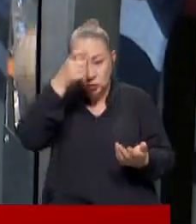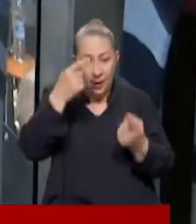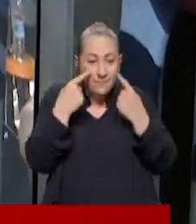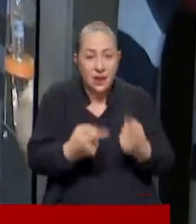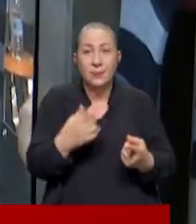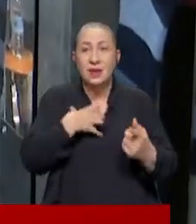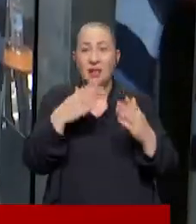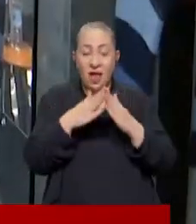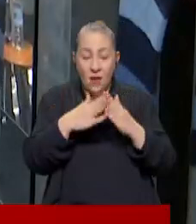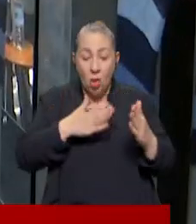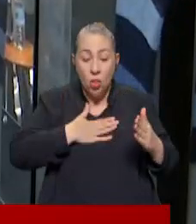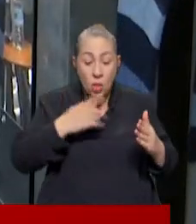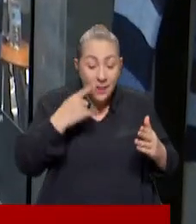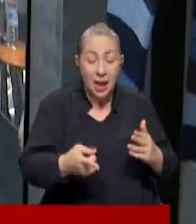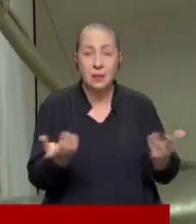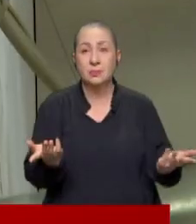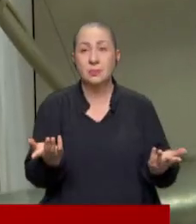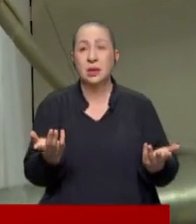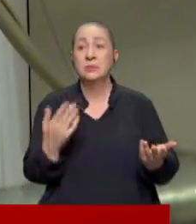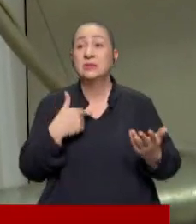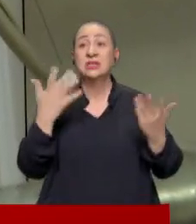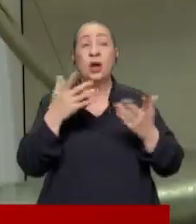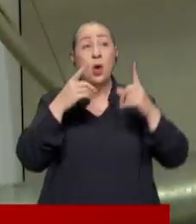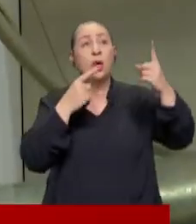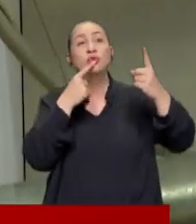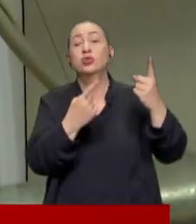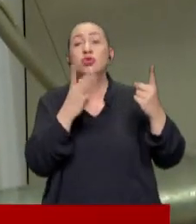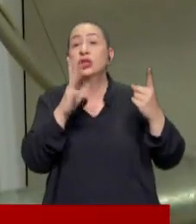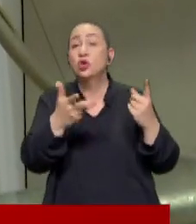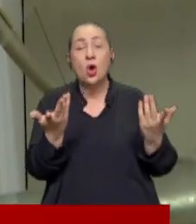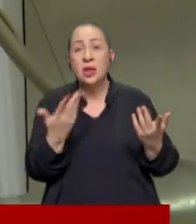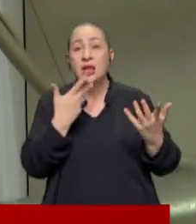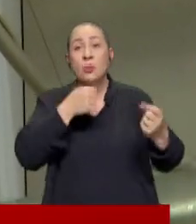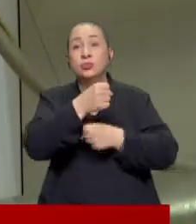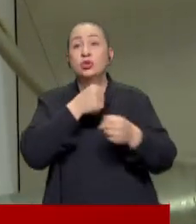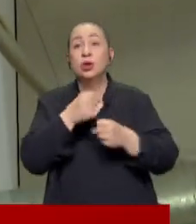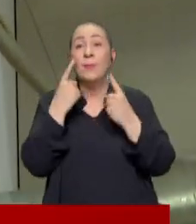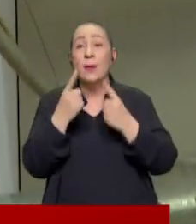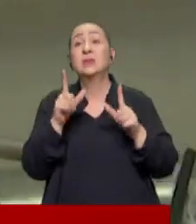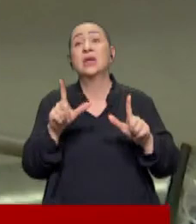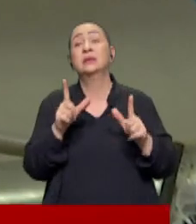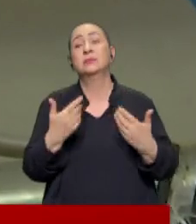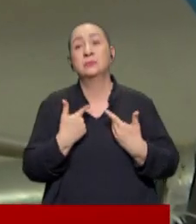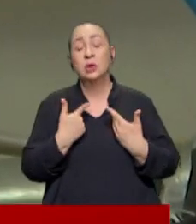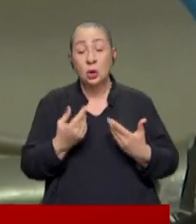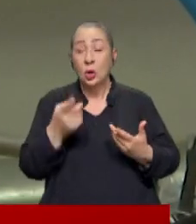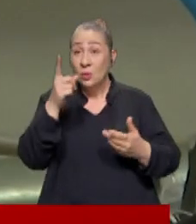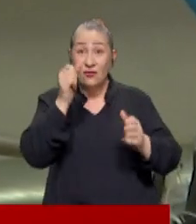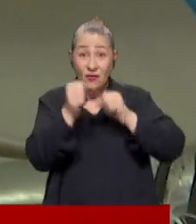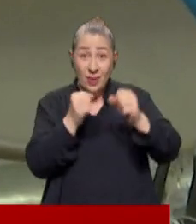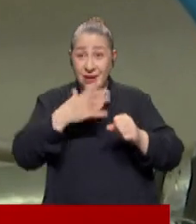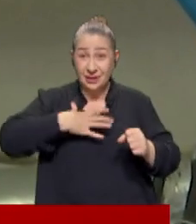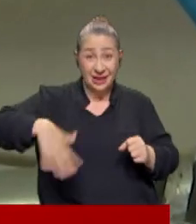bakalım. Kendi evimizin önüne bakalım. Biz ne kadar orada söz sahibiyiz, ne kadar mücadele ediyoruz bunun şeyine bakmamız gerekiyor. Üreticinin